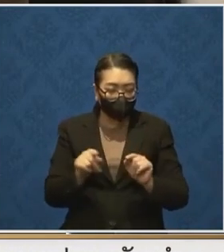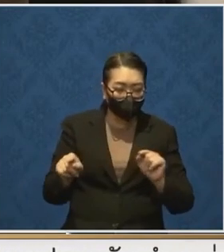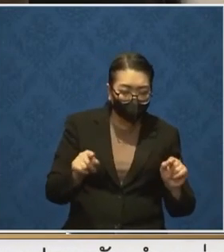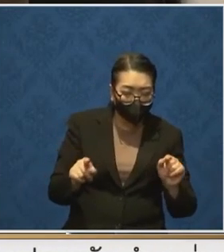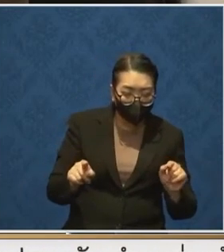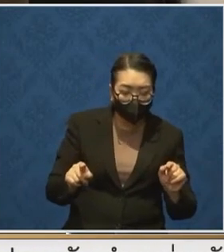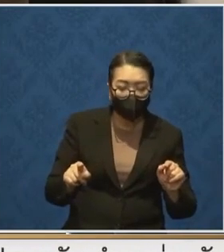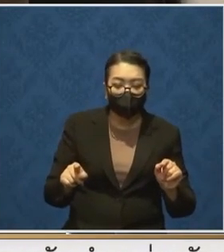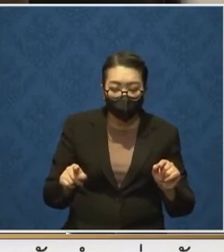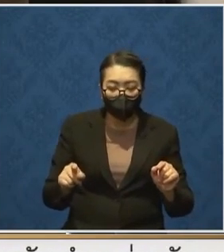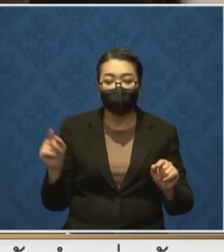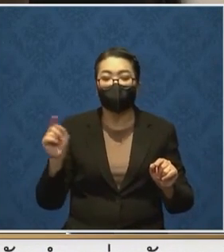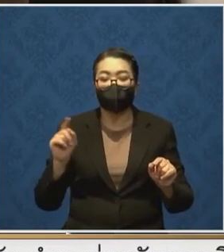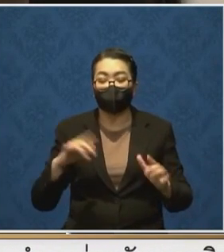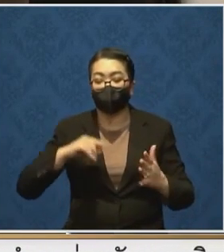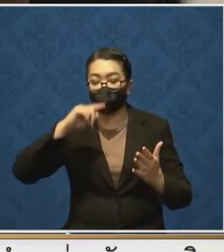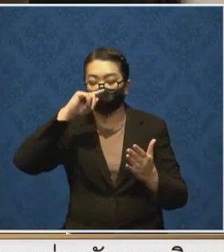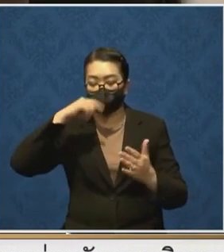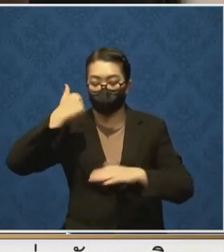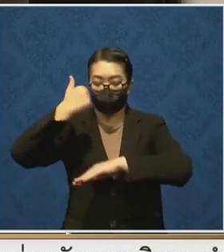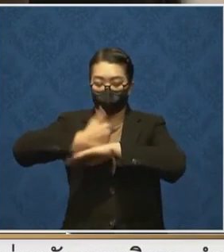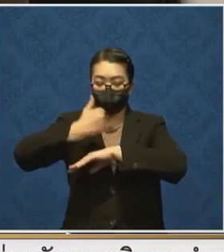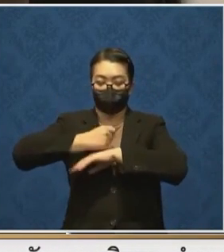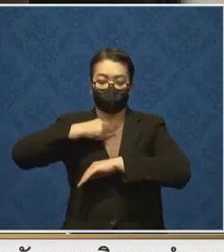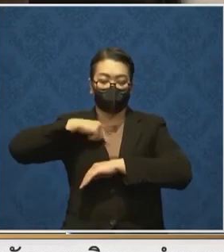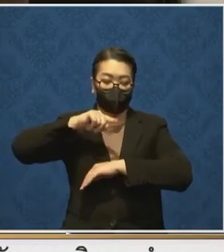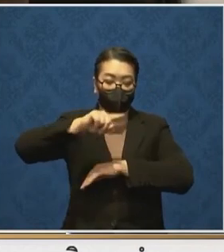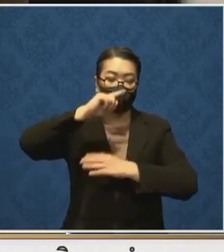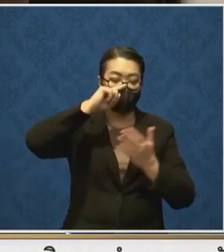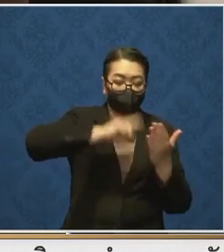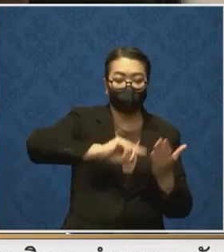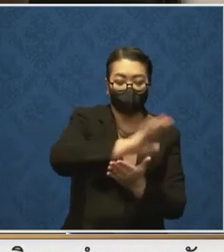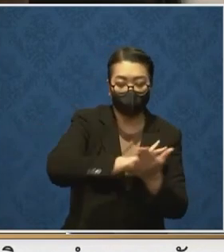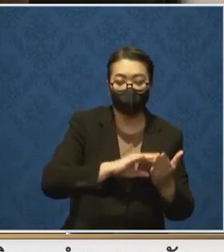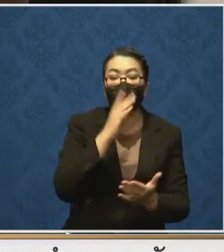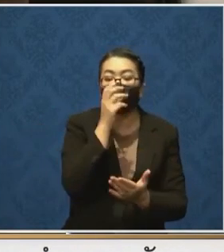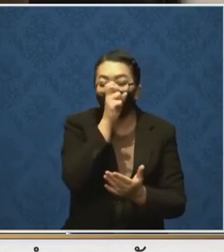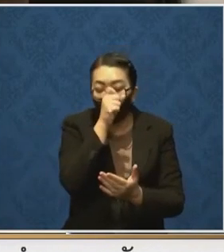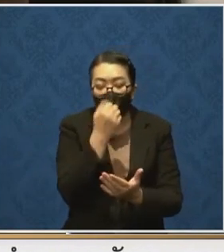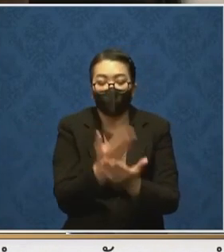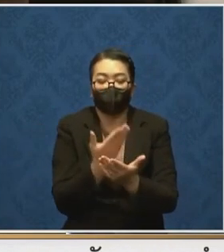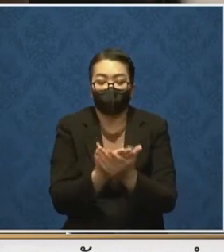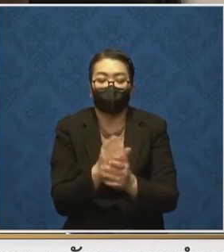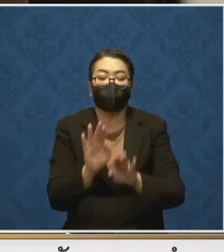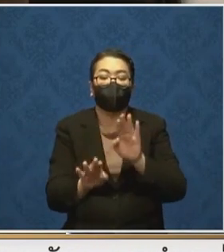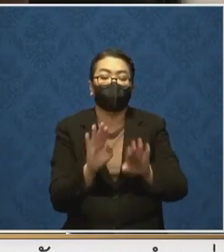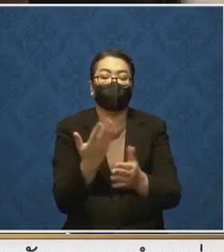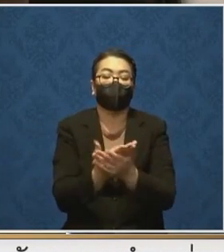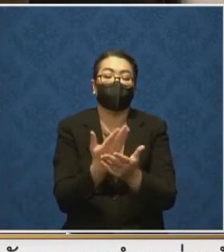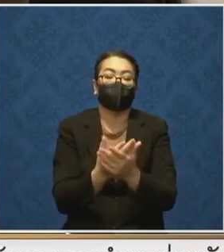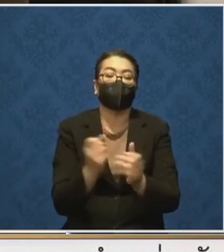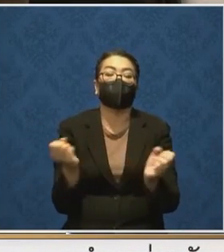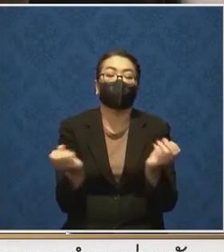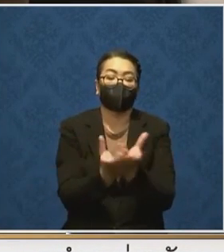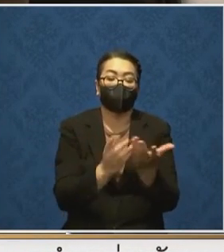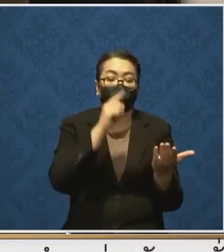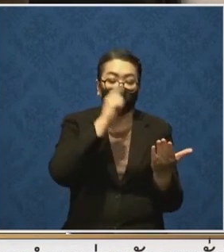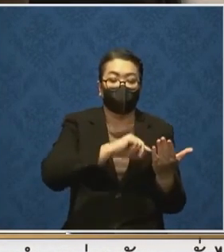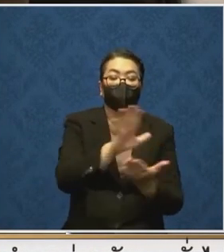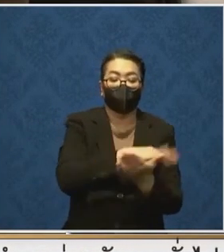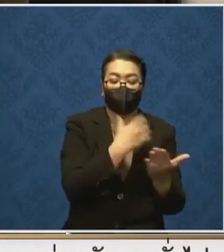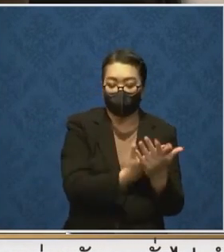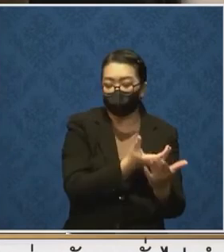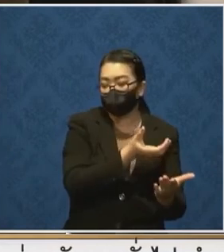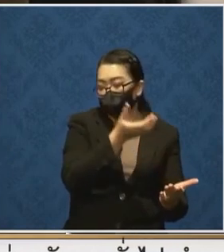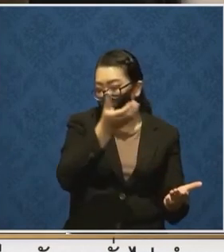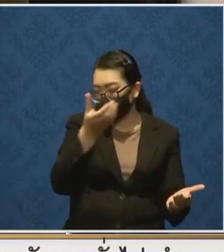ตตุรการให้ไทยกับ Kingsgateทำแบบจำลองค่าเสียหายแดงว่าต้องมีการชดใช้ค่